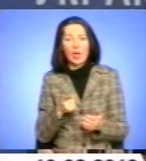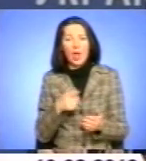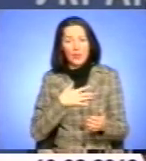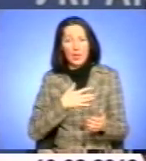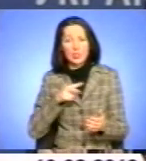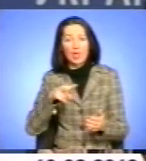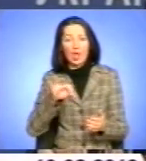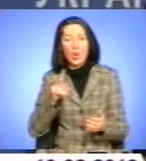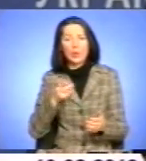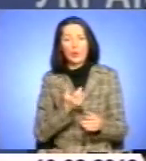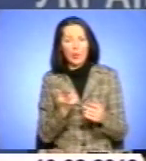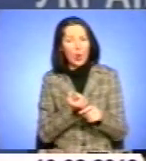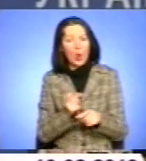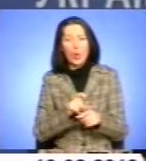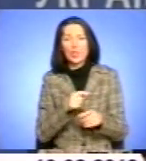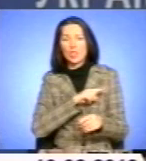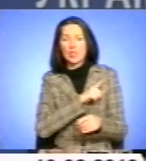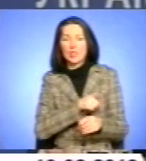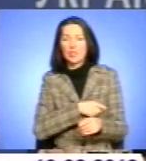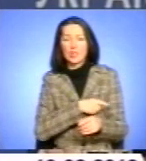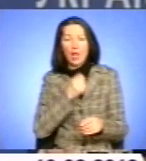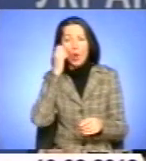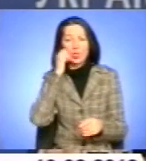очередь очень сильно устарели. И считаю, что в этом году